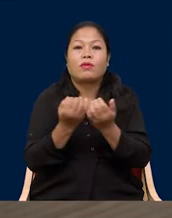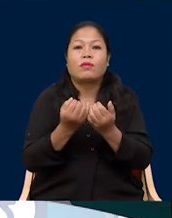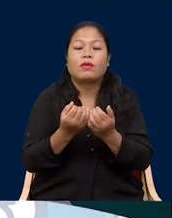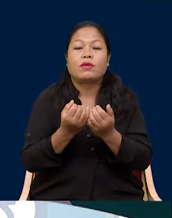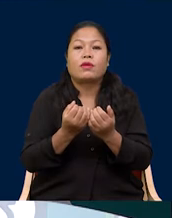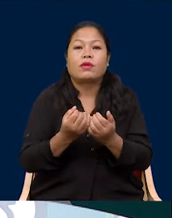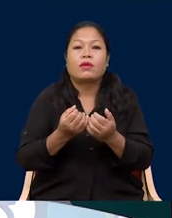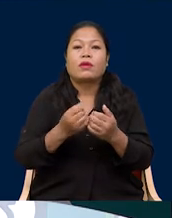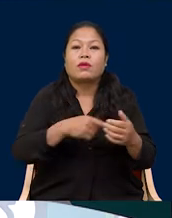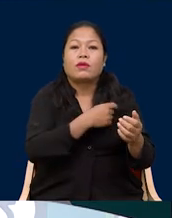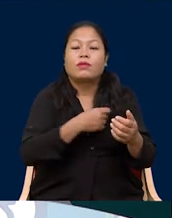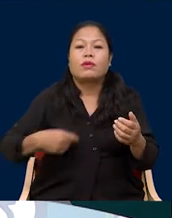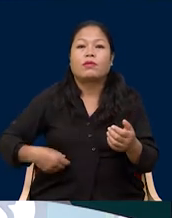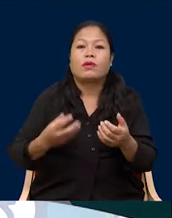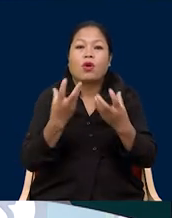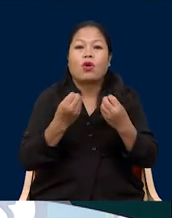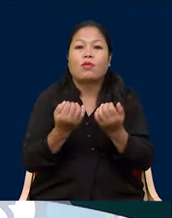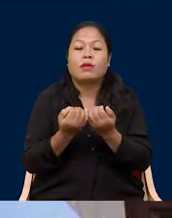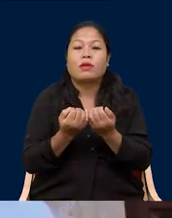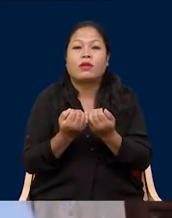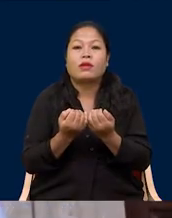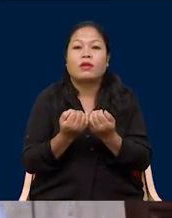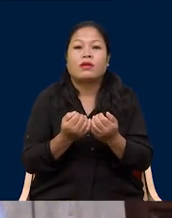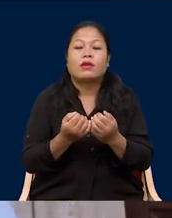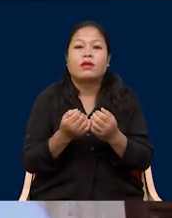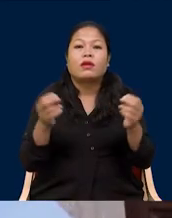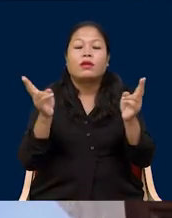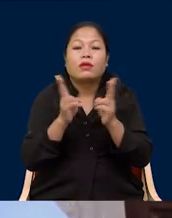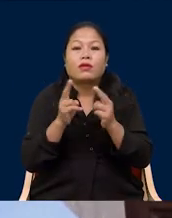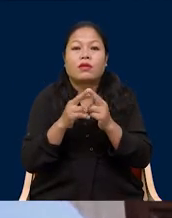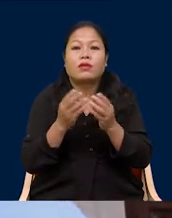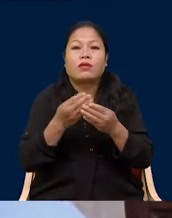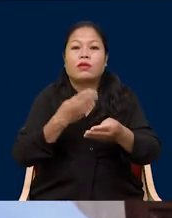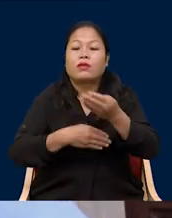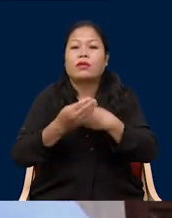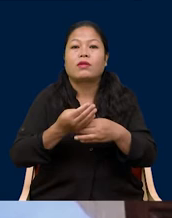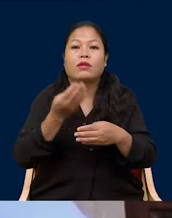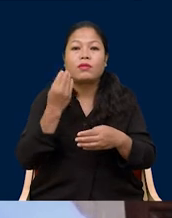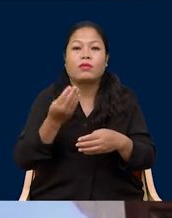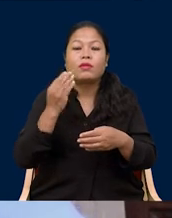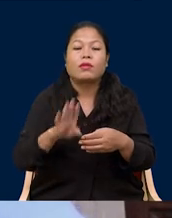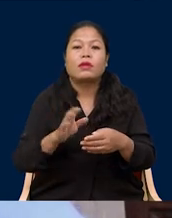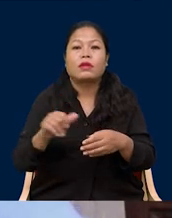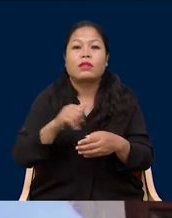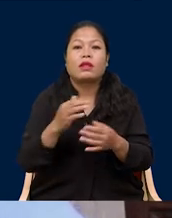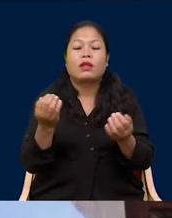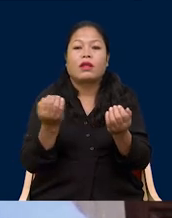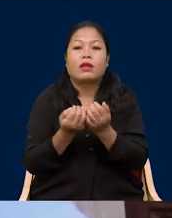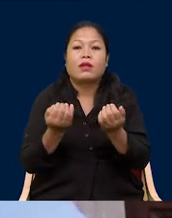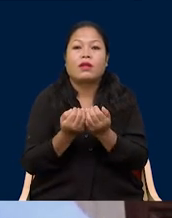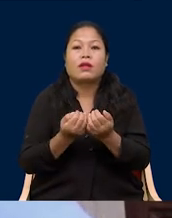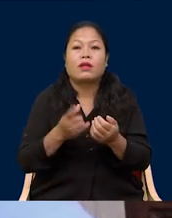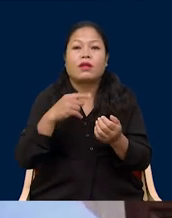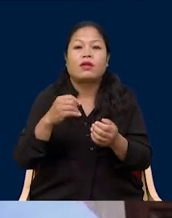भने फेसन इन्डस्ट्रीमा पनि त्यसले कमी ल्याउन सक्छ। हुँदाखेरि यसको लिङ्केज चाहिँ अब प्राइभेट सेक्टर अथवा बिजनेस सेक्टरमा पनि पर्न सक्छौँ होइन। त्यसले